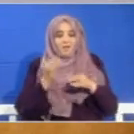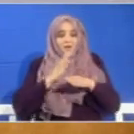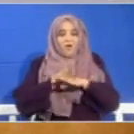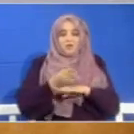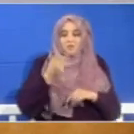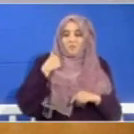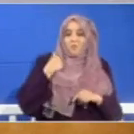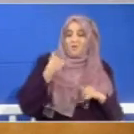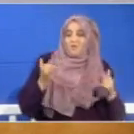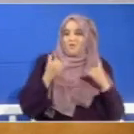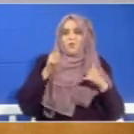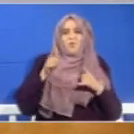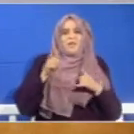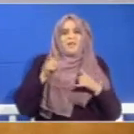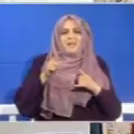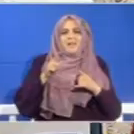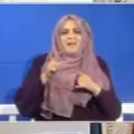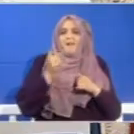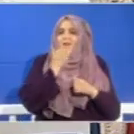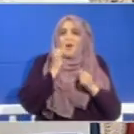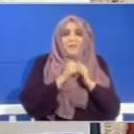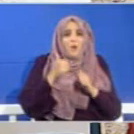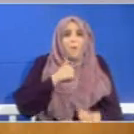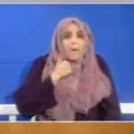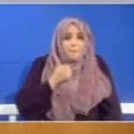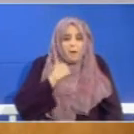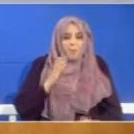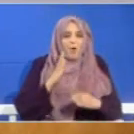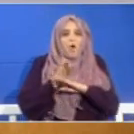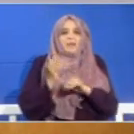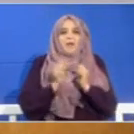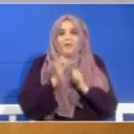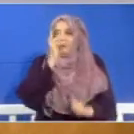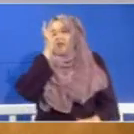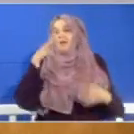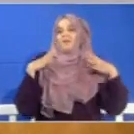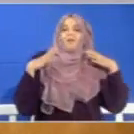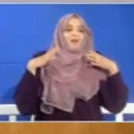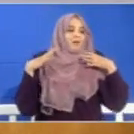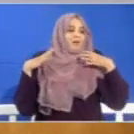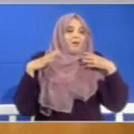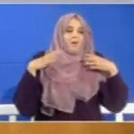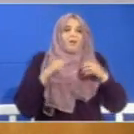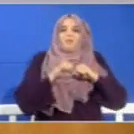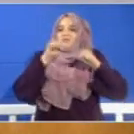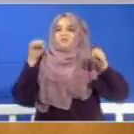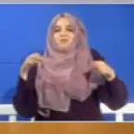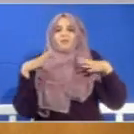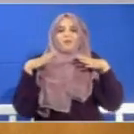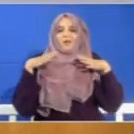ربي وصفه، ظالم لنفسه. ظالم لنفسه معناها دخل في شيء من الكبرياء، من الغطرسة، من